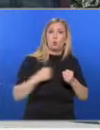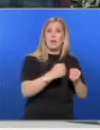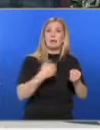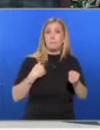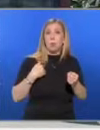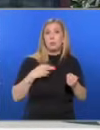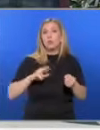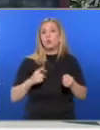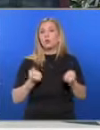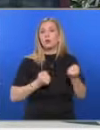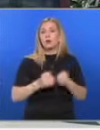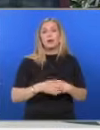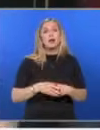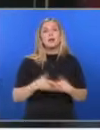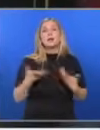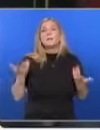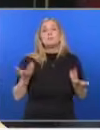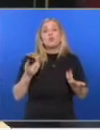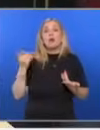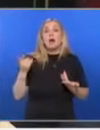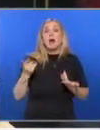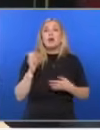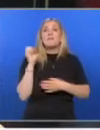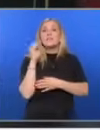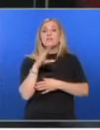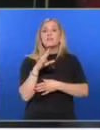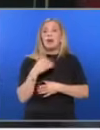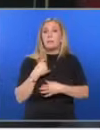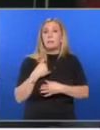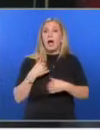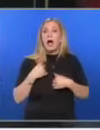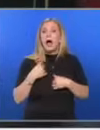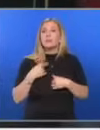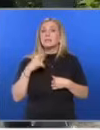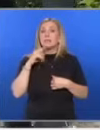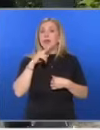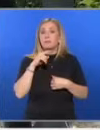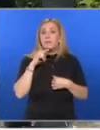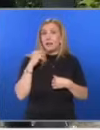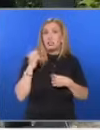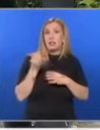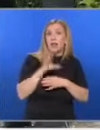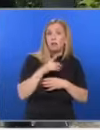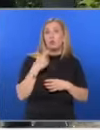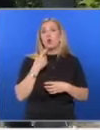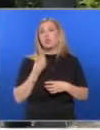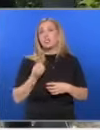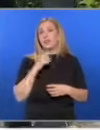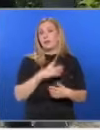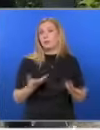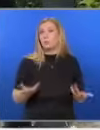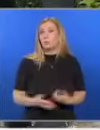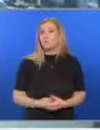тая кола. Той на какъв светофар е минал според вас? Еми, според мен е на червено. Шома съм на зелено, значи той е на червено. Работници от близки